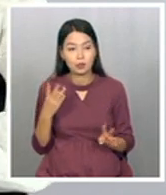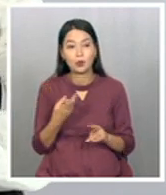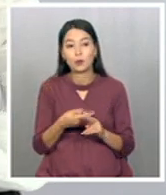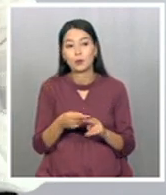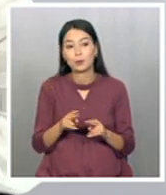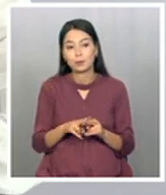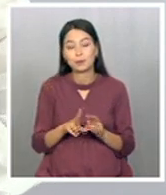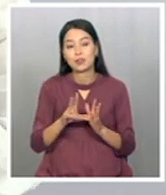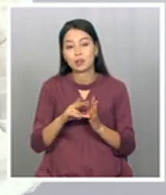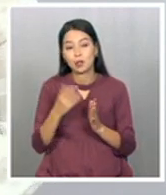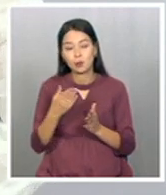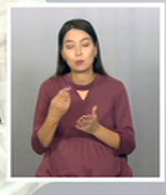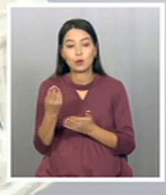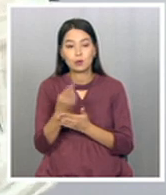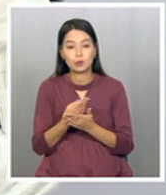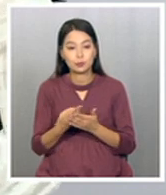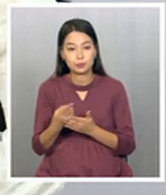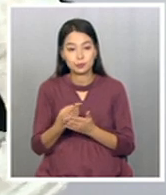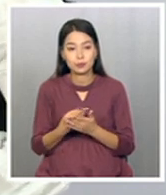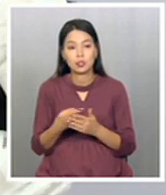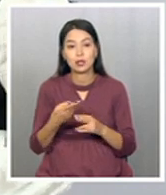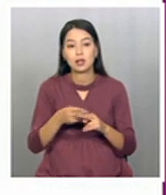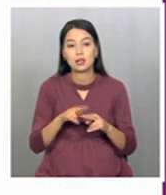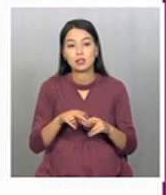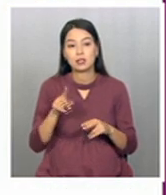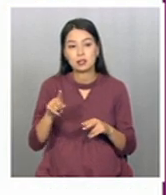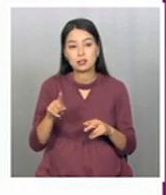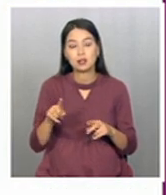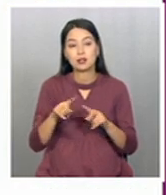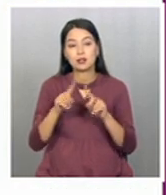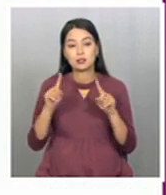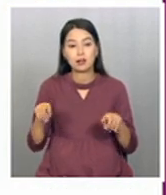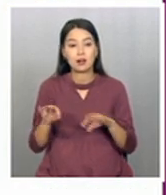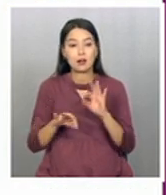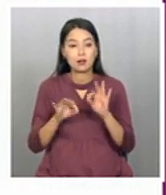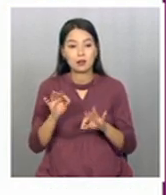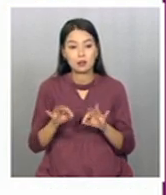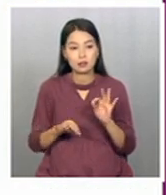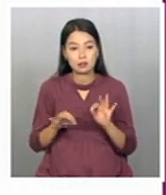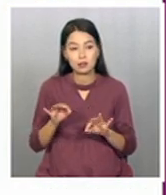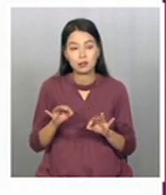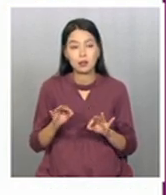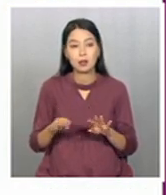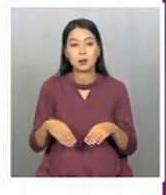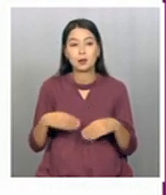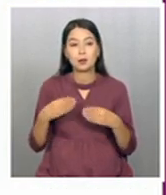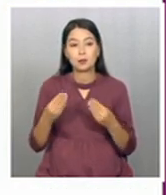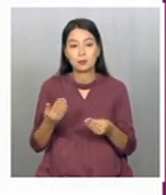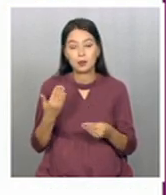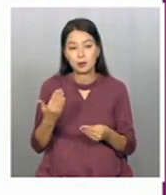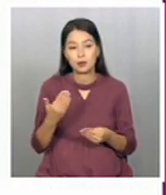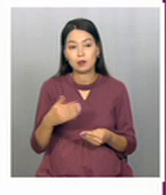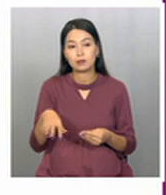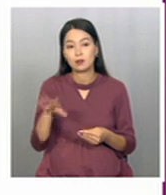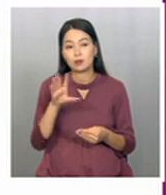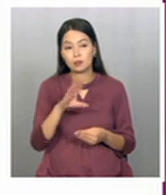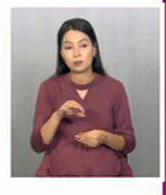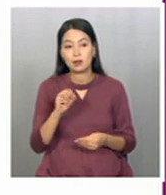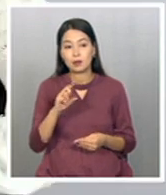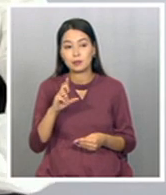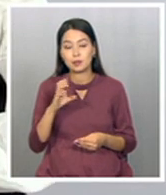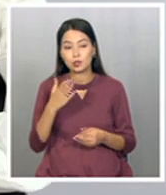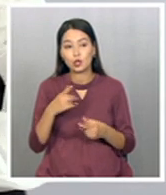геометриялық жағдайын қарастырайық. Яғни, декарттық координаталық жүйеге үш нүктені белгілеп, ол нүктені тізбекте қосатын үш